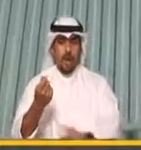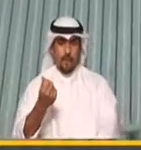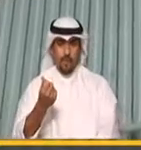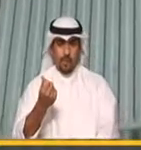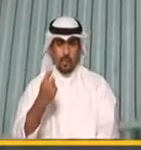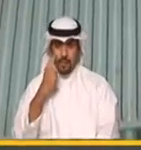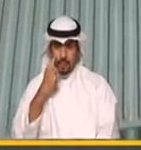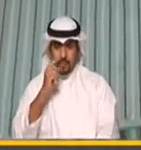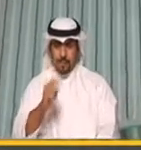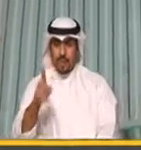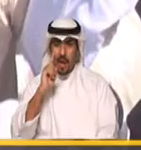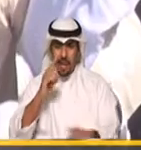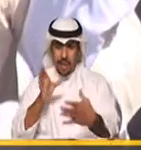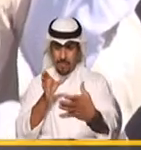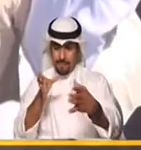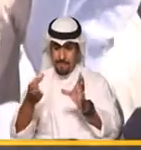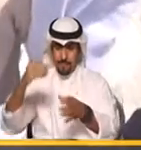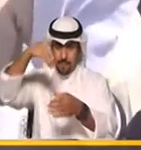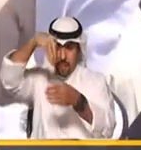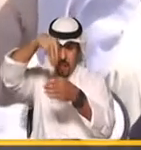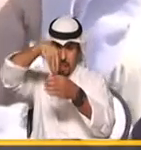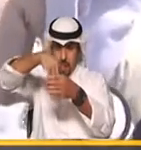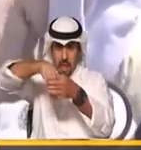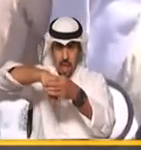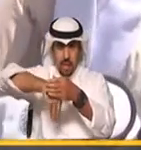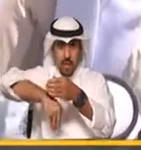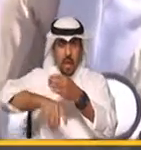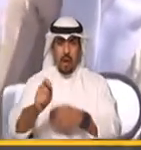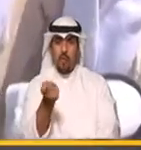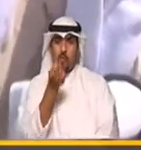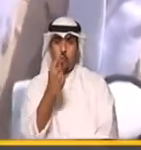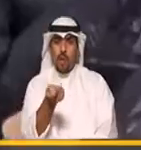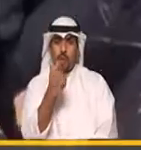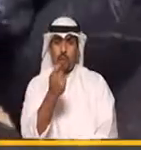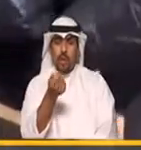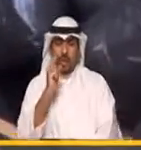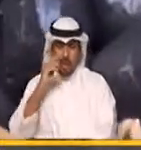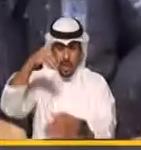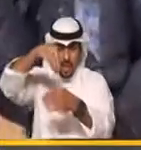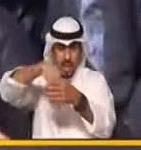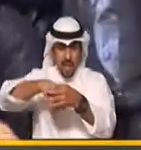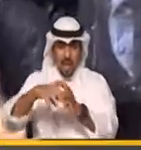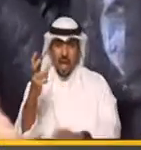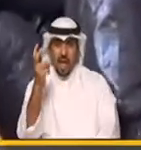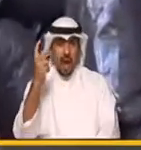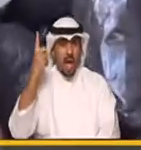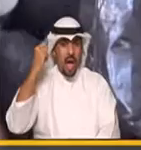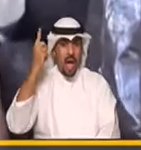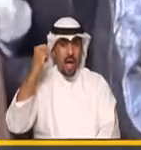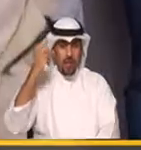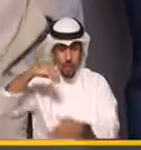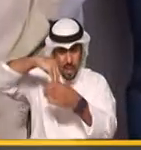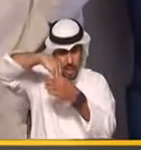وصلت ميناء شويخ وهي عباره عن حاويتين محمله بالفحم وتم اخفاء الحبوب